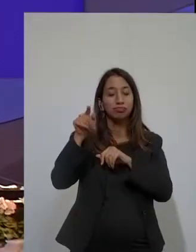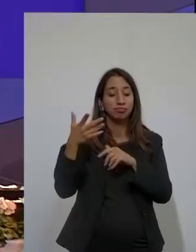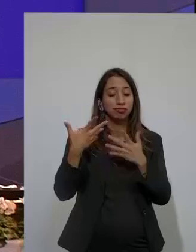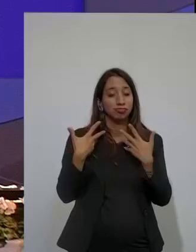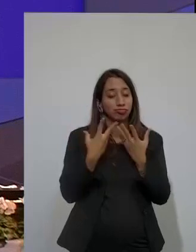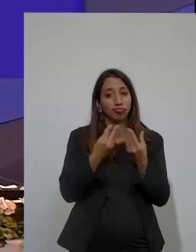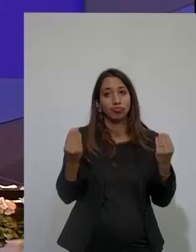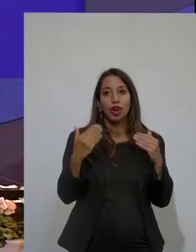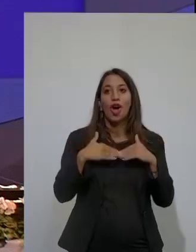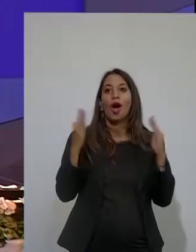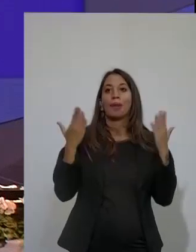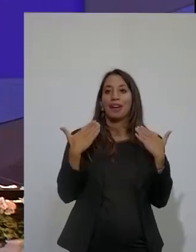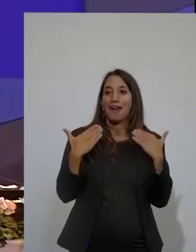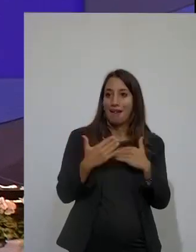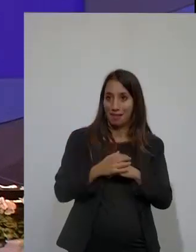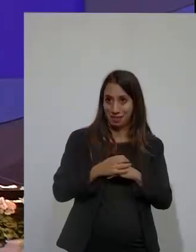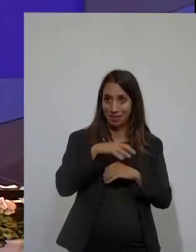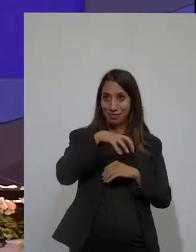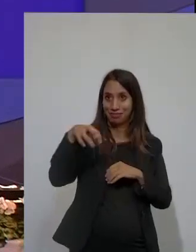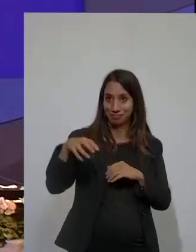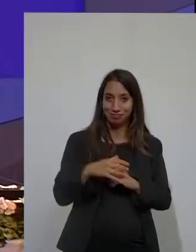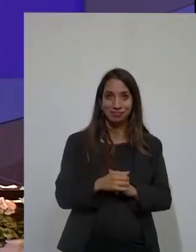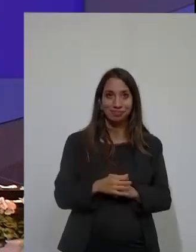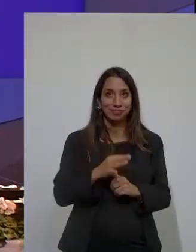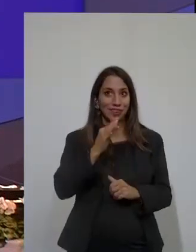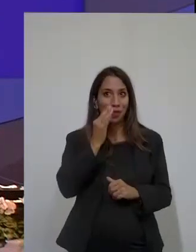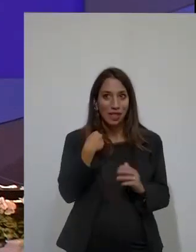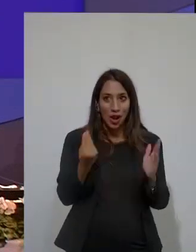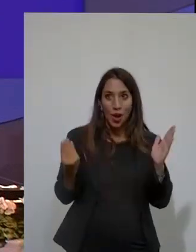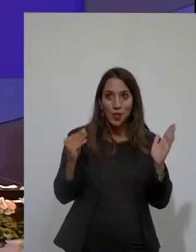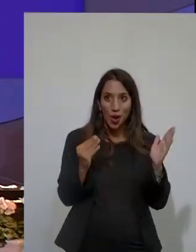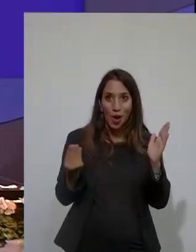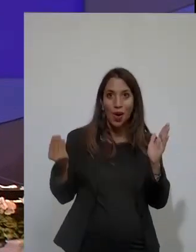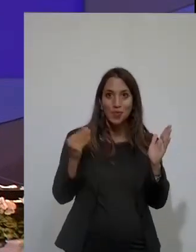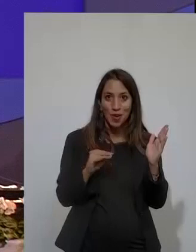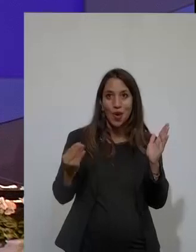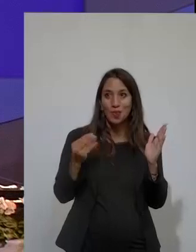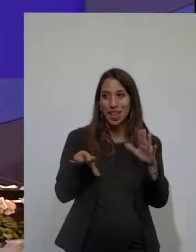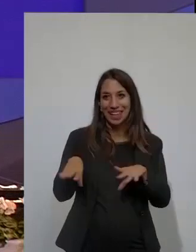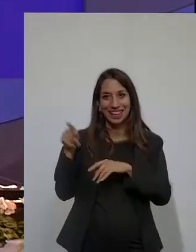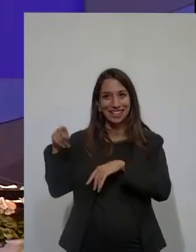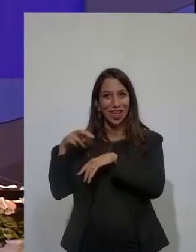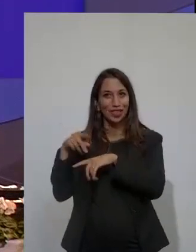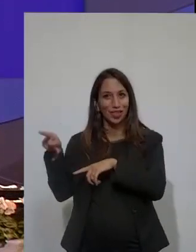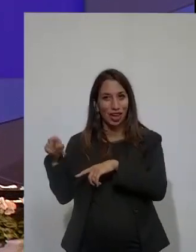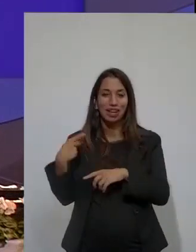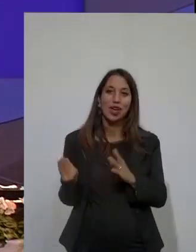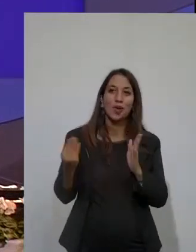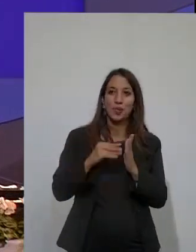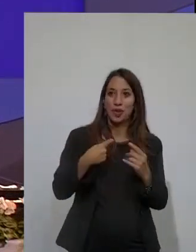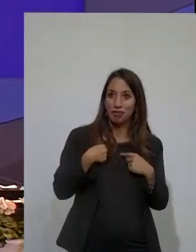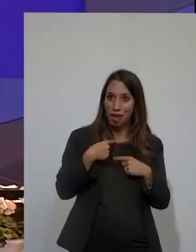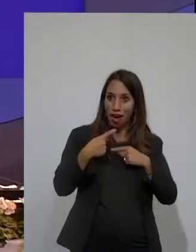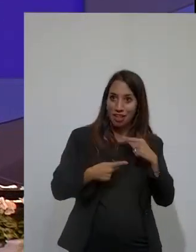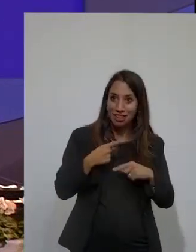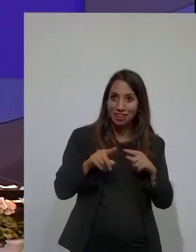turistica. Quindi potrei continuare la lista della spesa della dottoressa. Non serve, perché la lista della